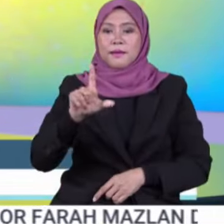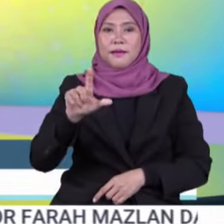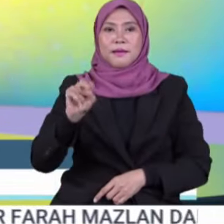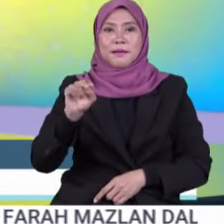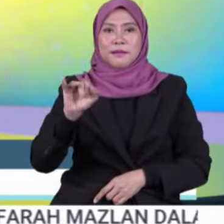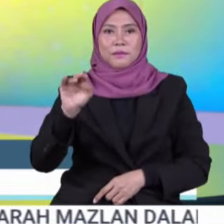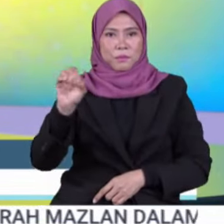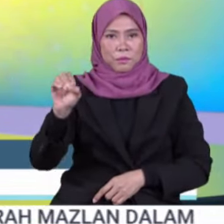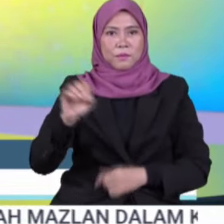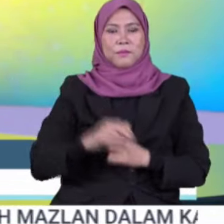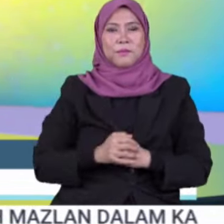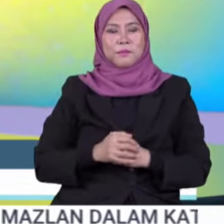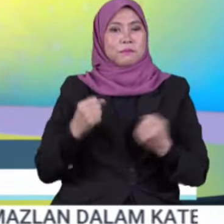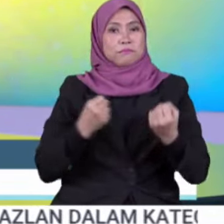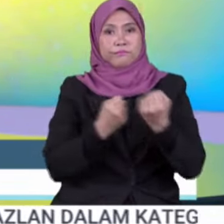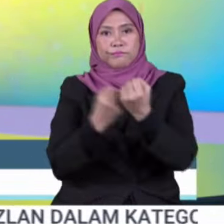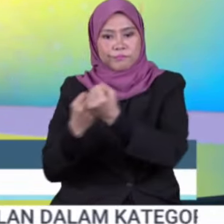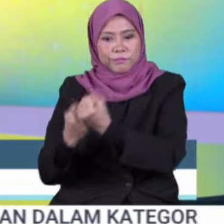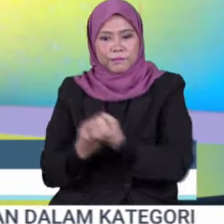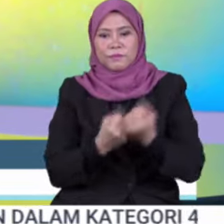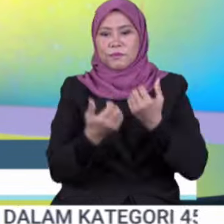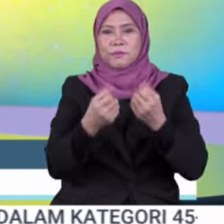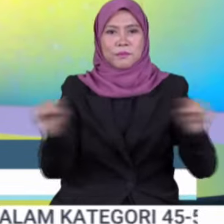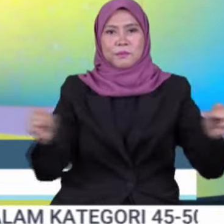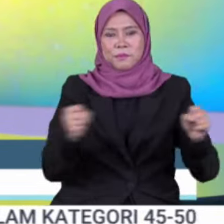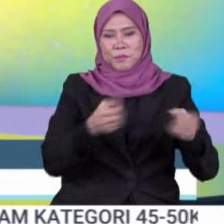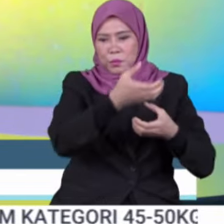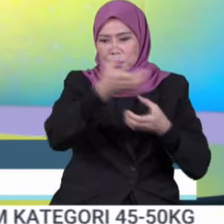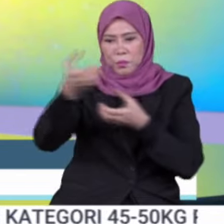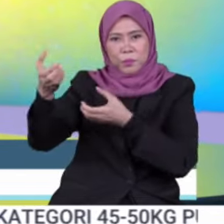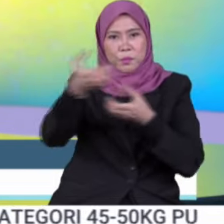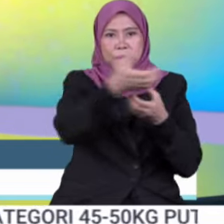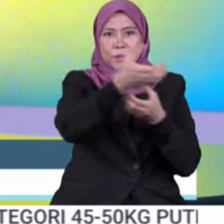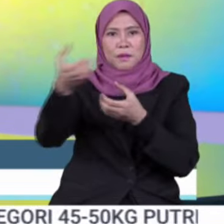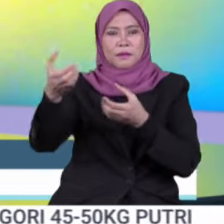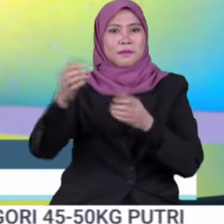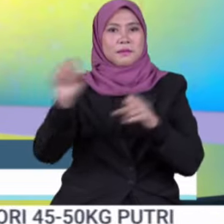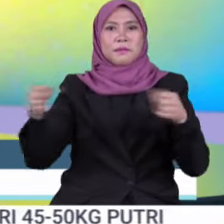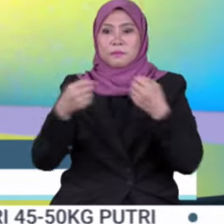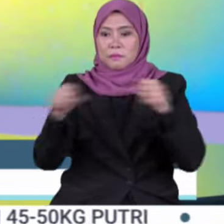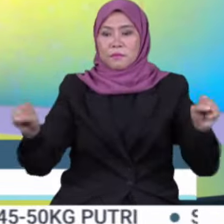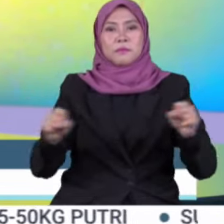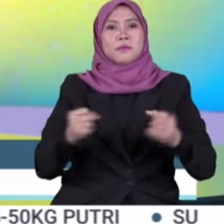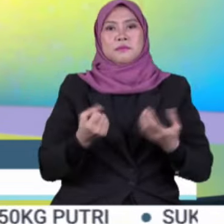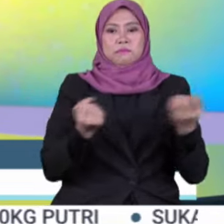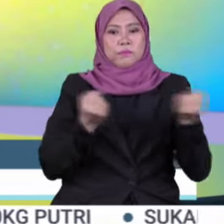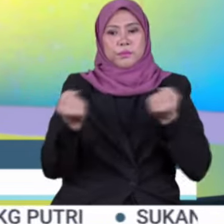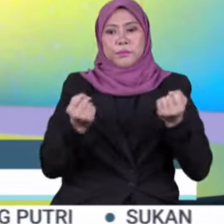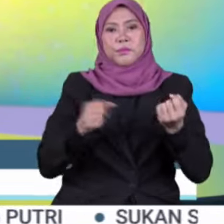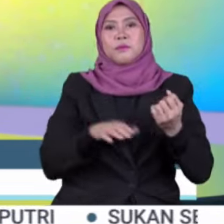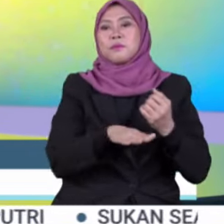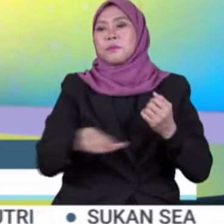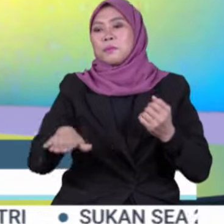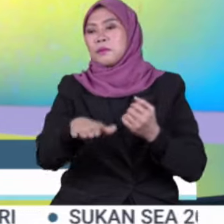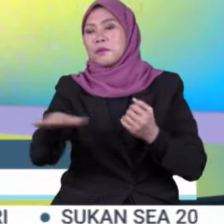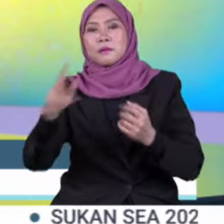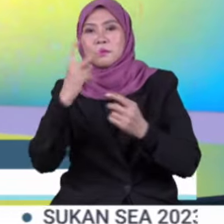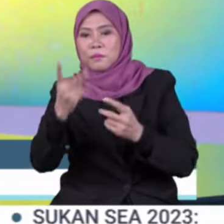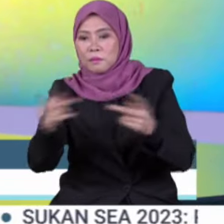Selain sokongan daripada ketersediaan kelengkapan pemadaman api dan jentera, rondaan secara berkala di kawasan risiko